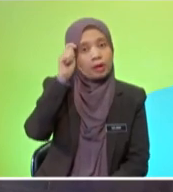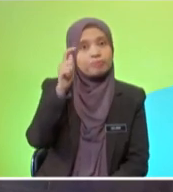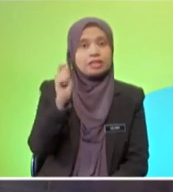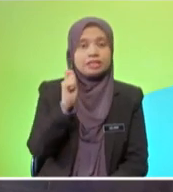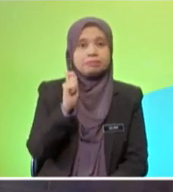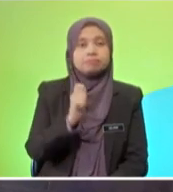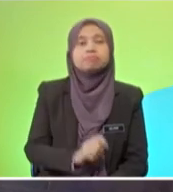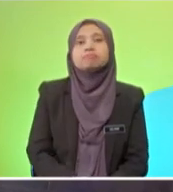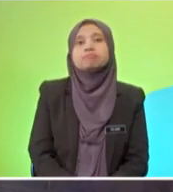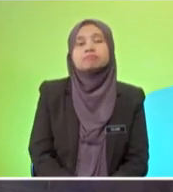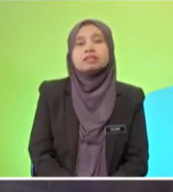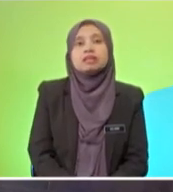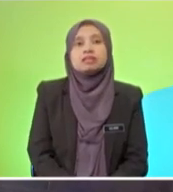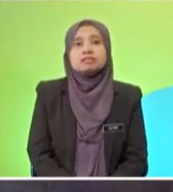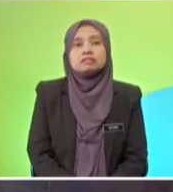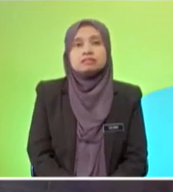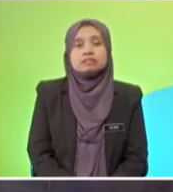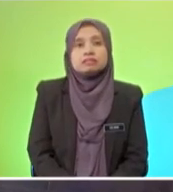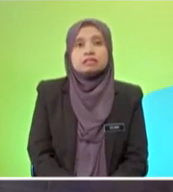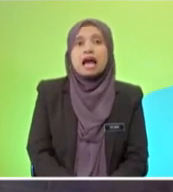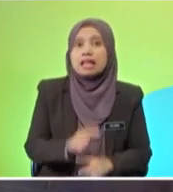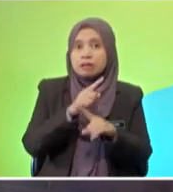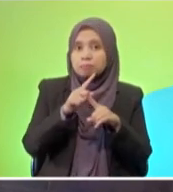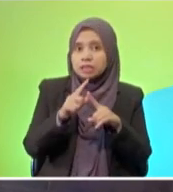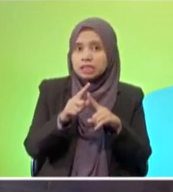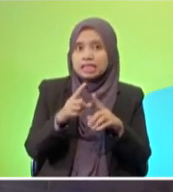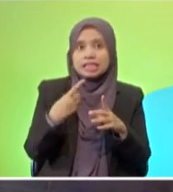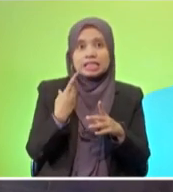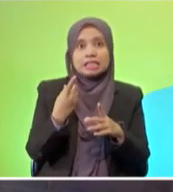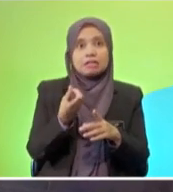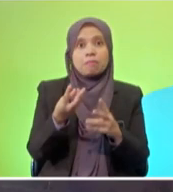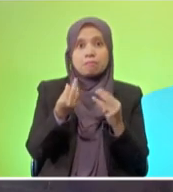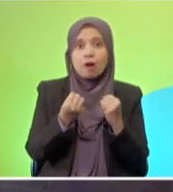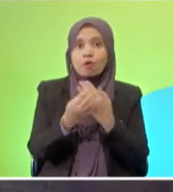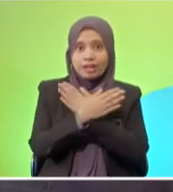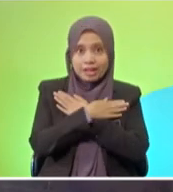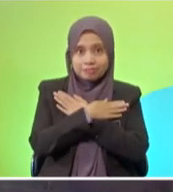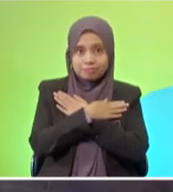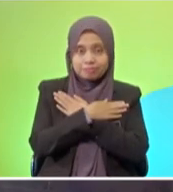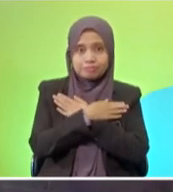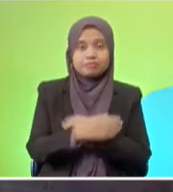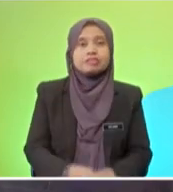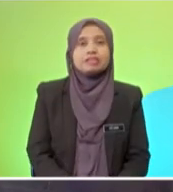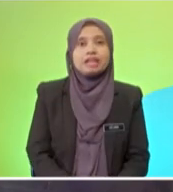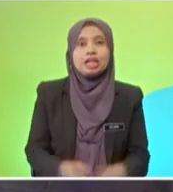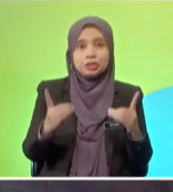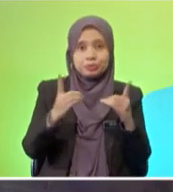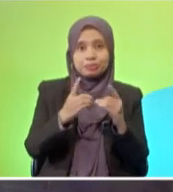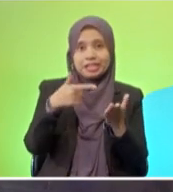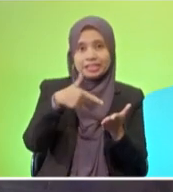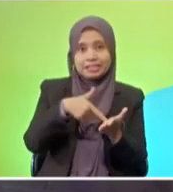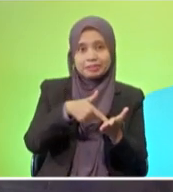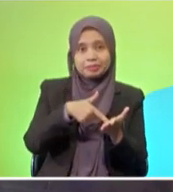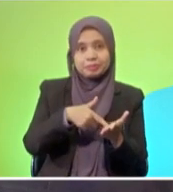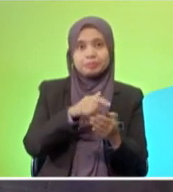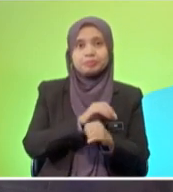pantun 4 warisan kita ini tapi kita tidak melihat jangan kemana-mana selepas ini